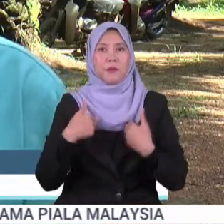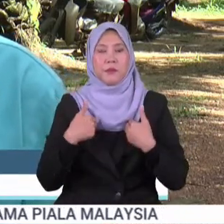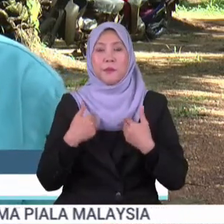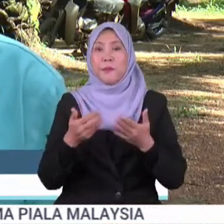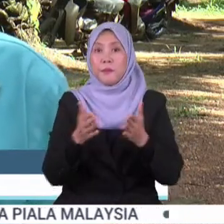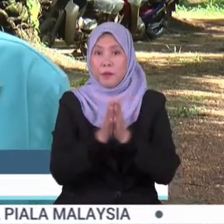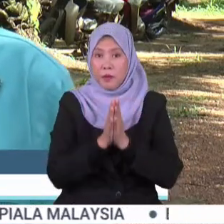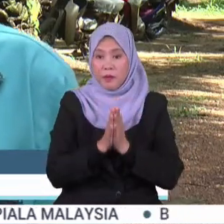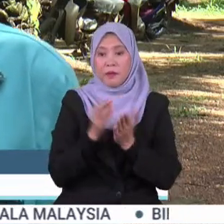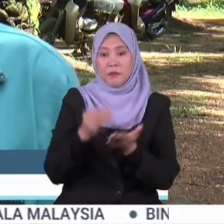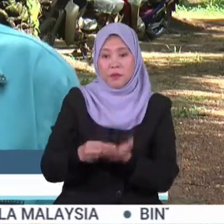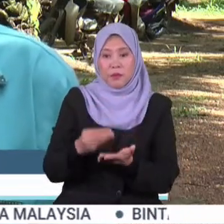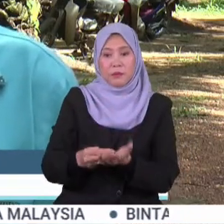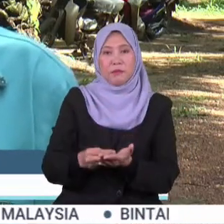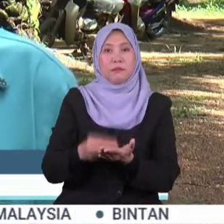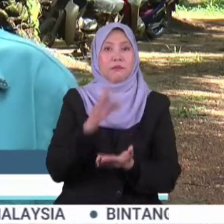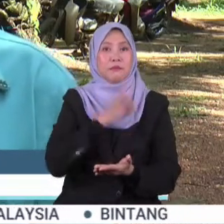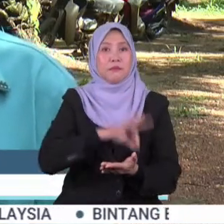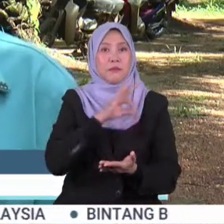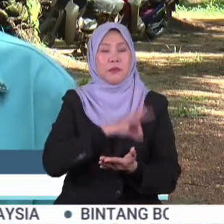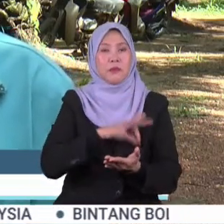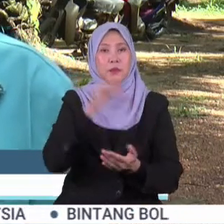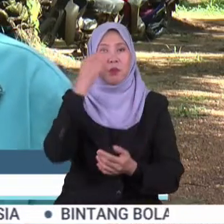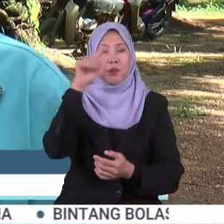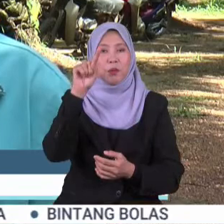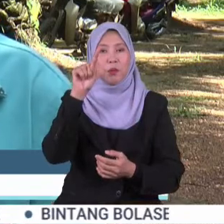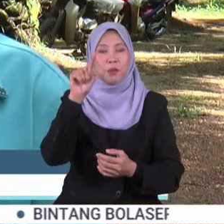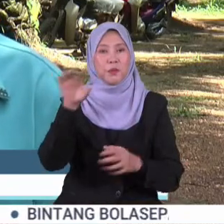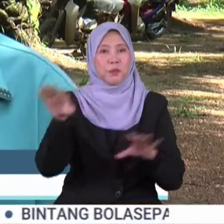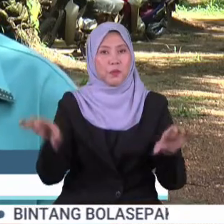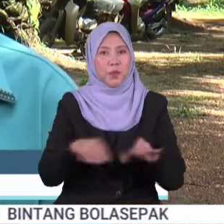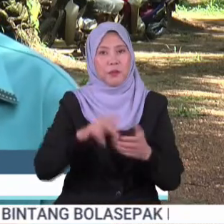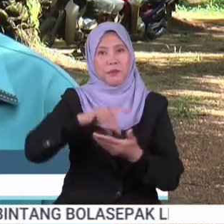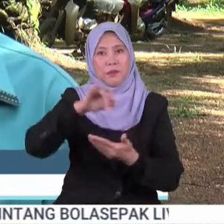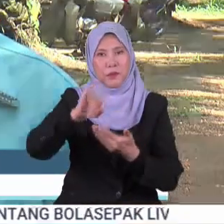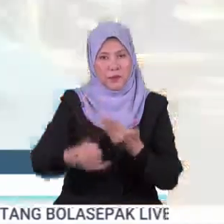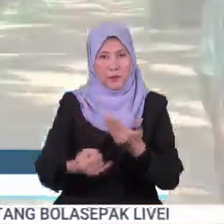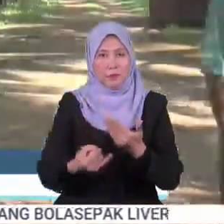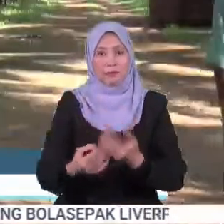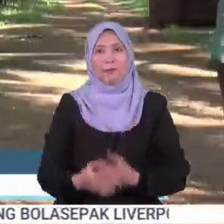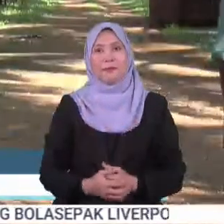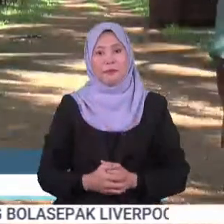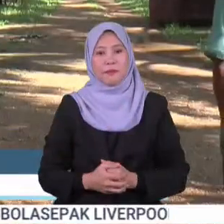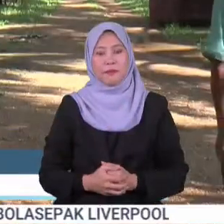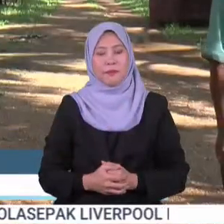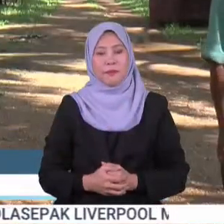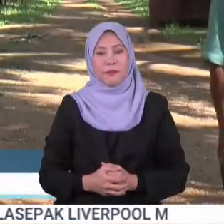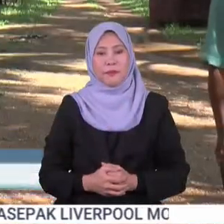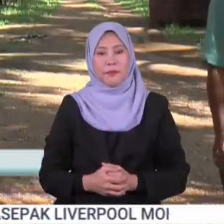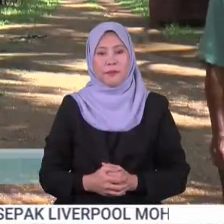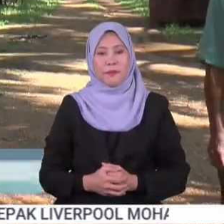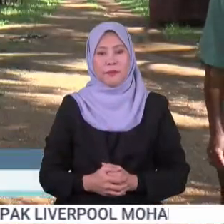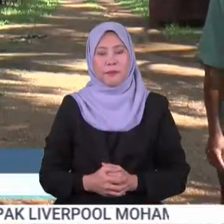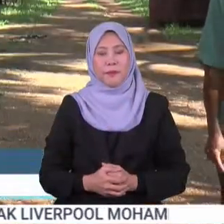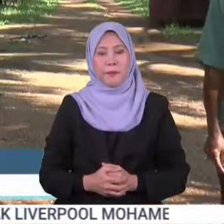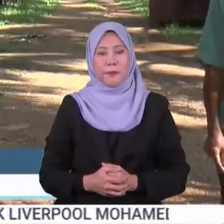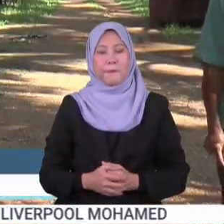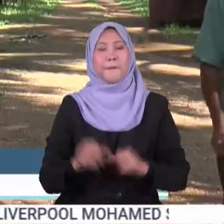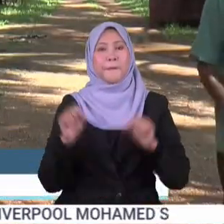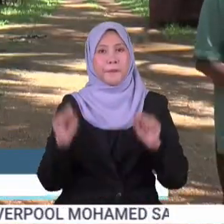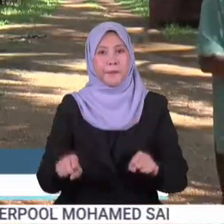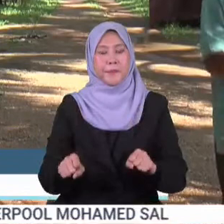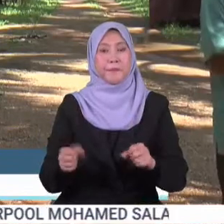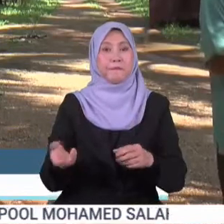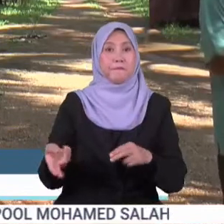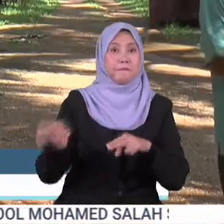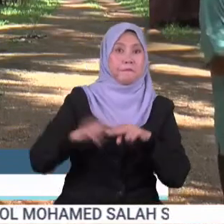peruntukan tu dapat juga dimanfaatkan untuk kita buat projek-projek yang ada. Jadi dapat untuk menambah sikit.